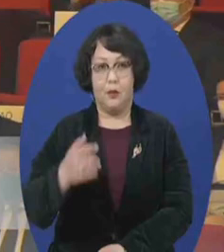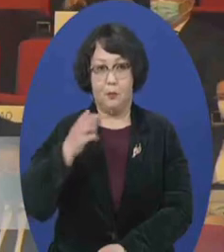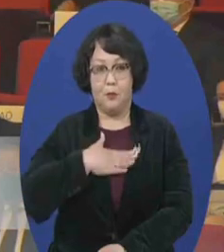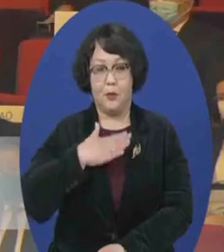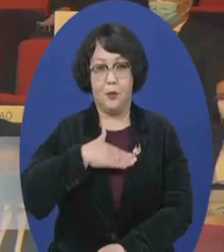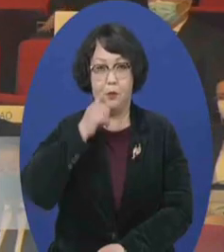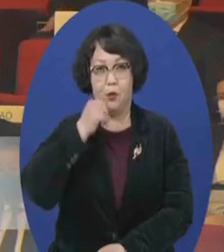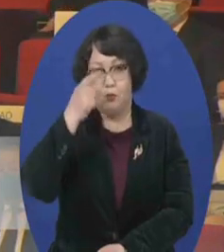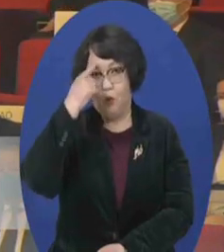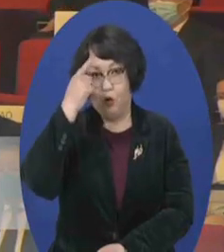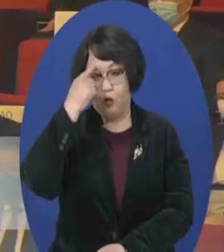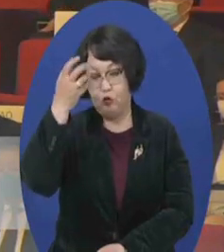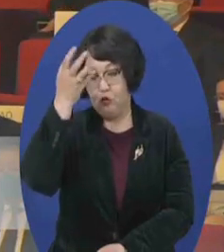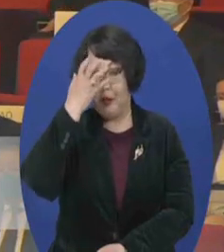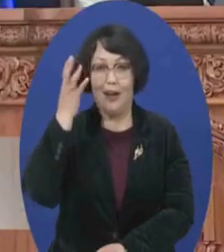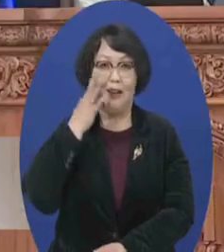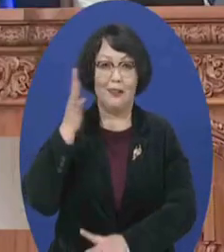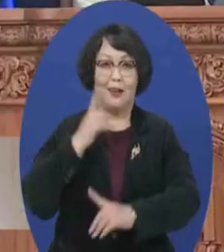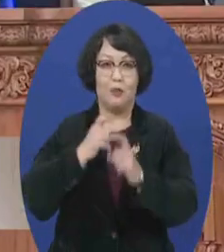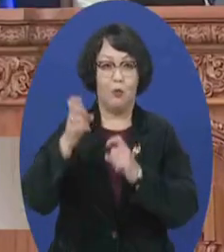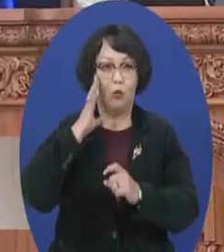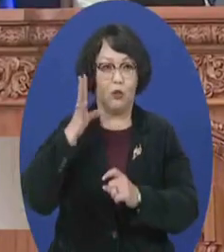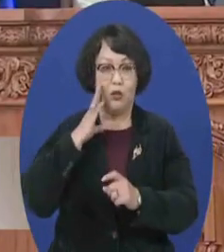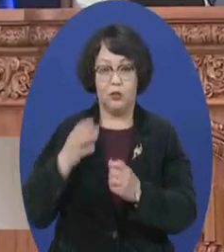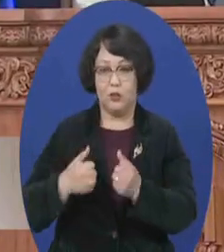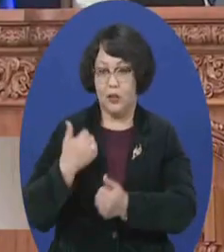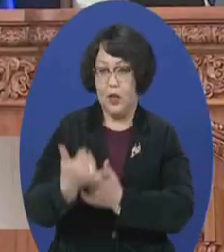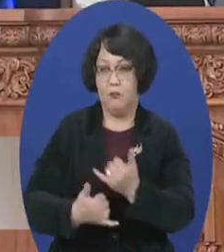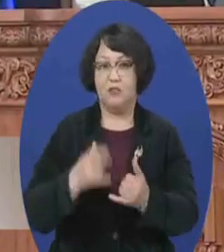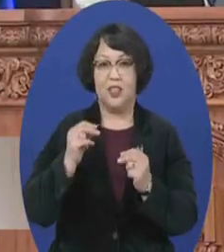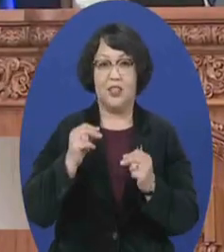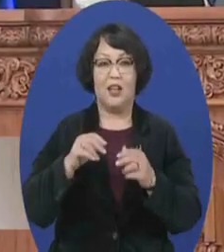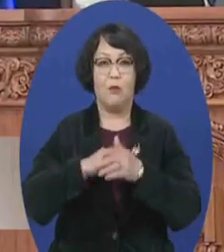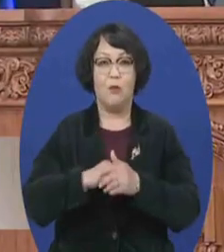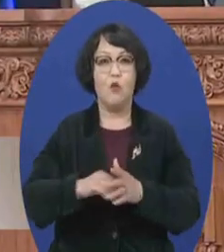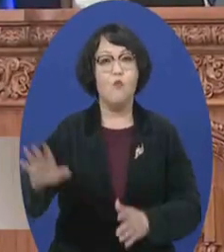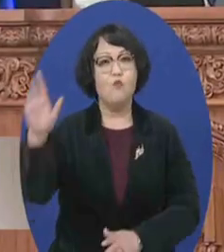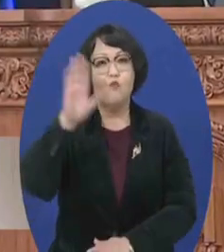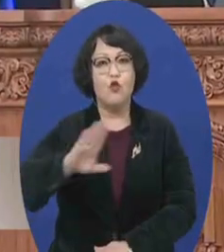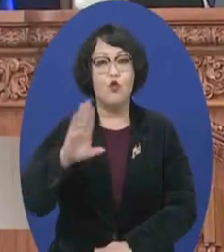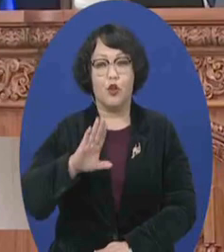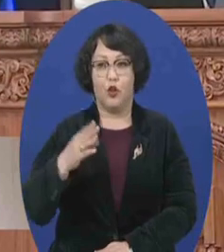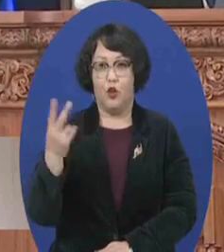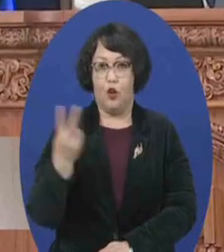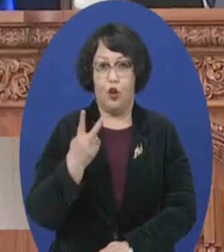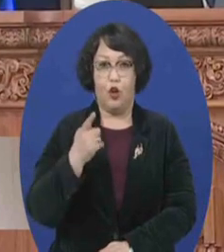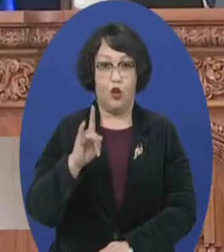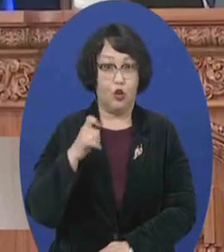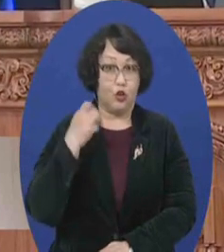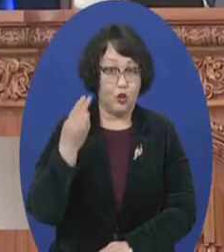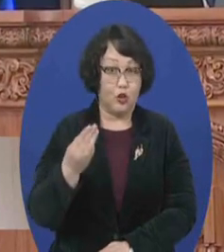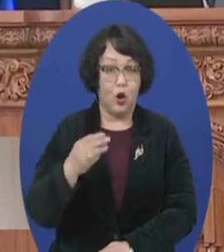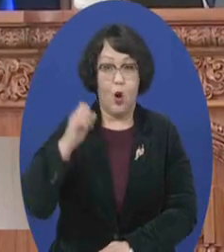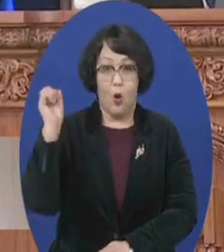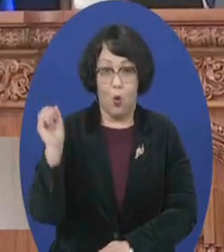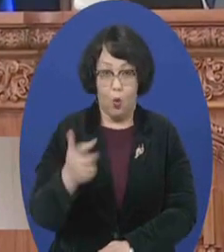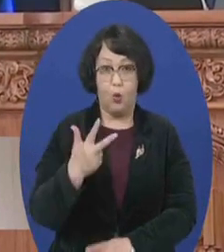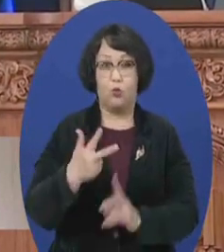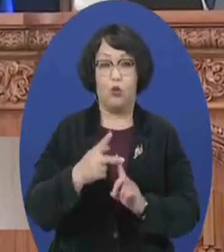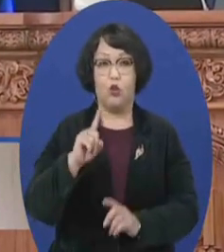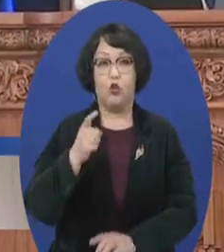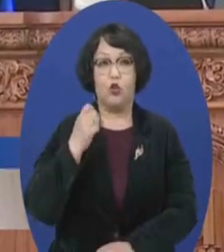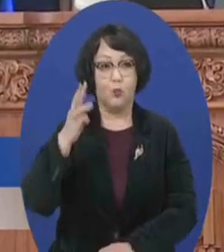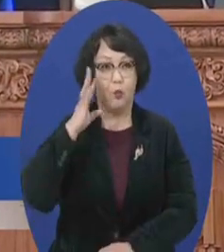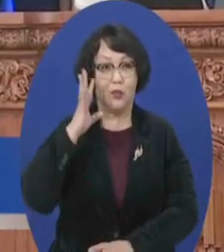Миний бие монгол төрийн гадаа дуудлагын залам чумрыг хангаж, мөнхийн хоёр хөрш болон гурав дахь хөршийн бодлогын